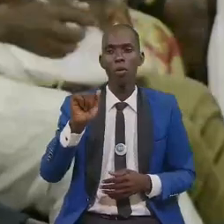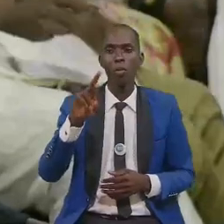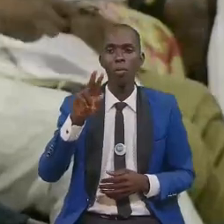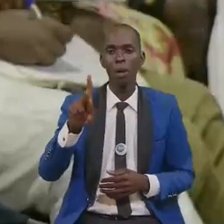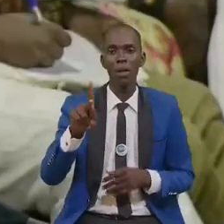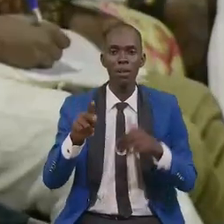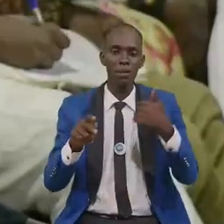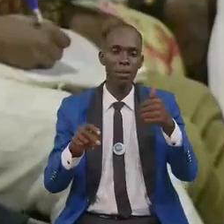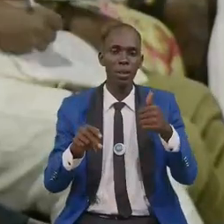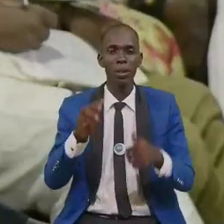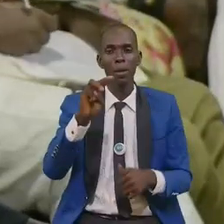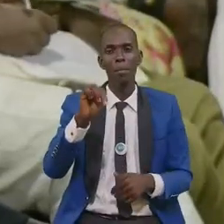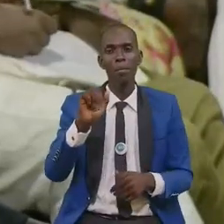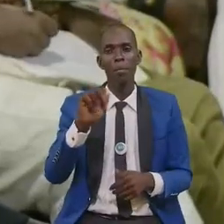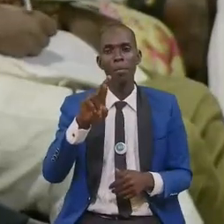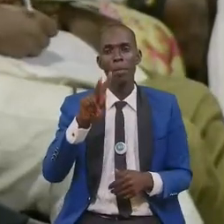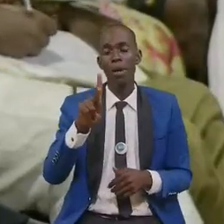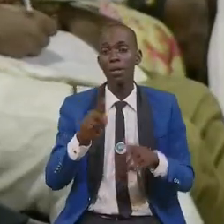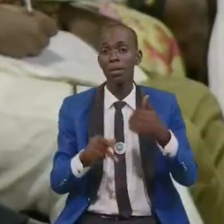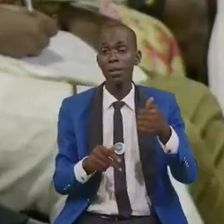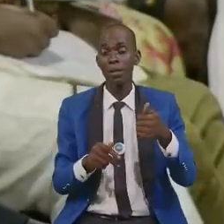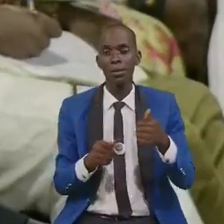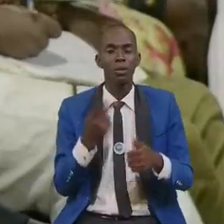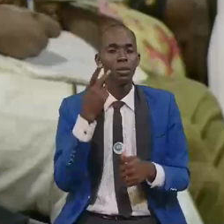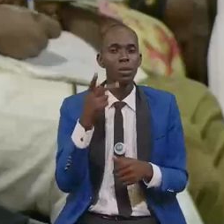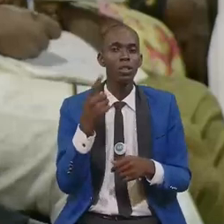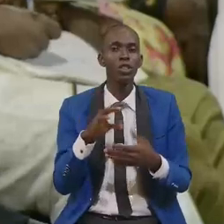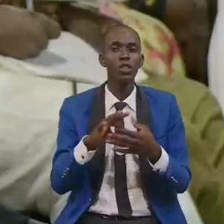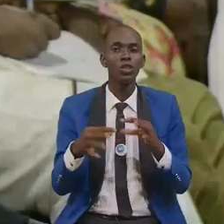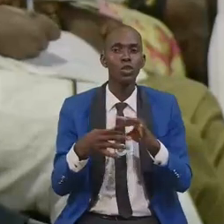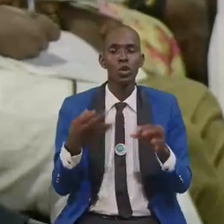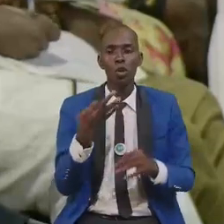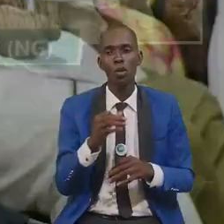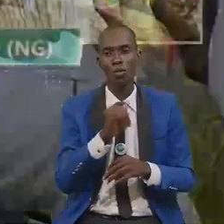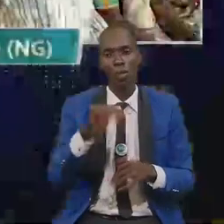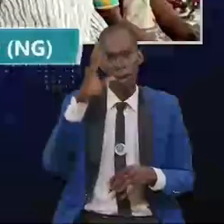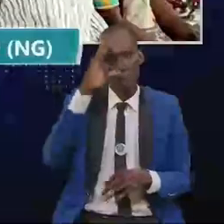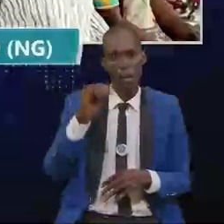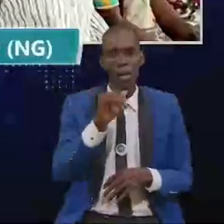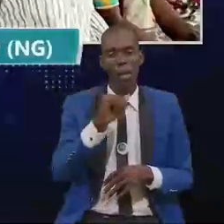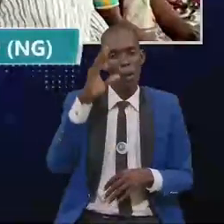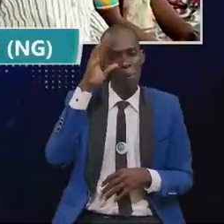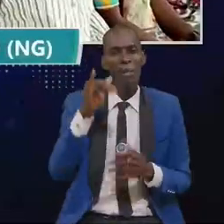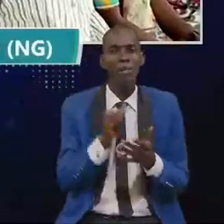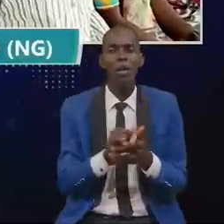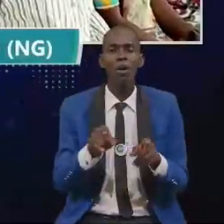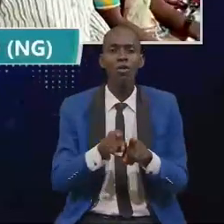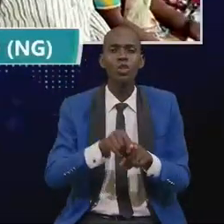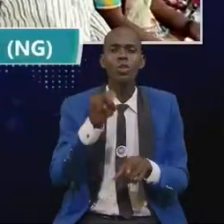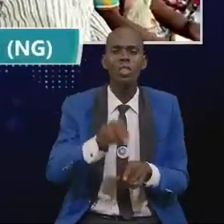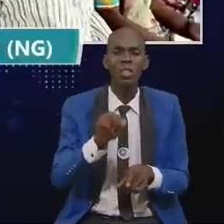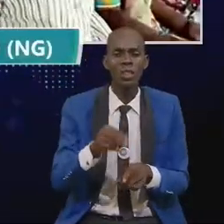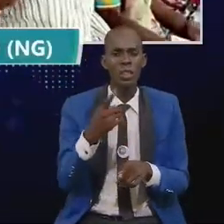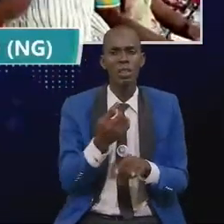Mac 10 voyons l'histoire d'un homme un homme qui avait besoin du Salut